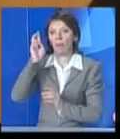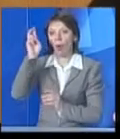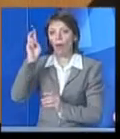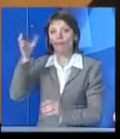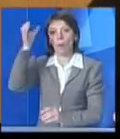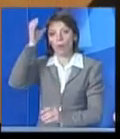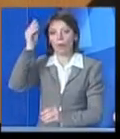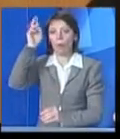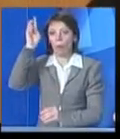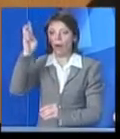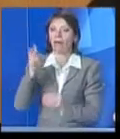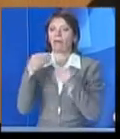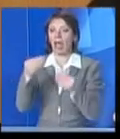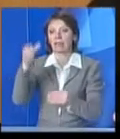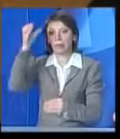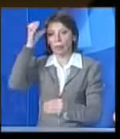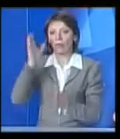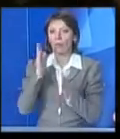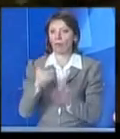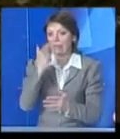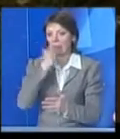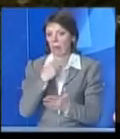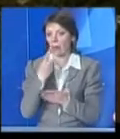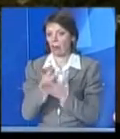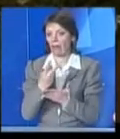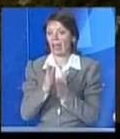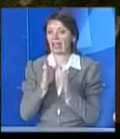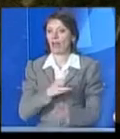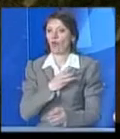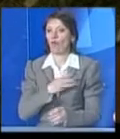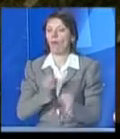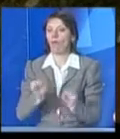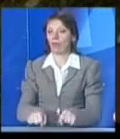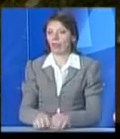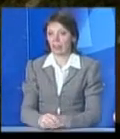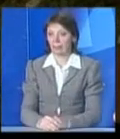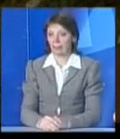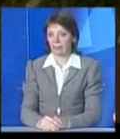Бог буде давати мудрість, і воно саме буде проявлятися. Тільки любов може.